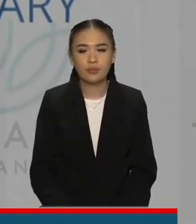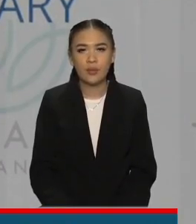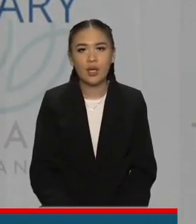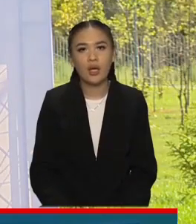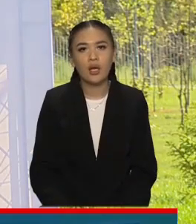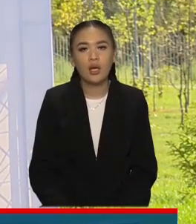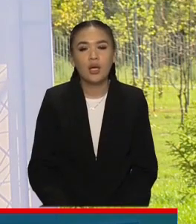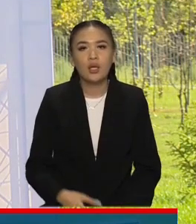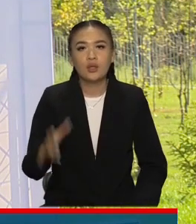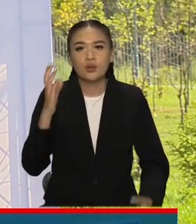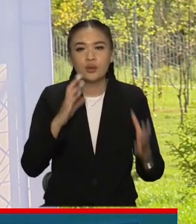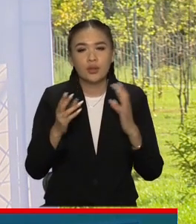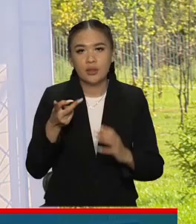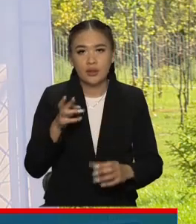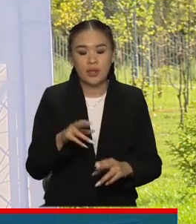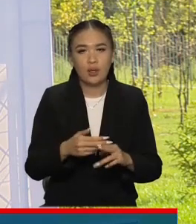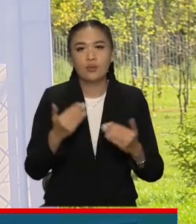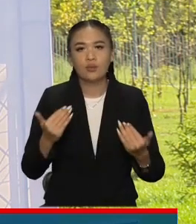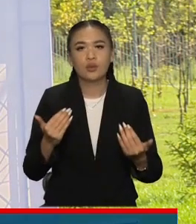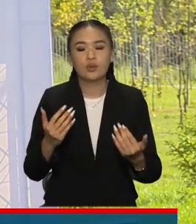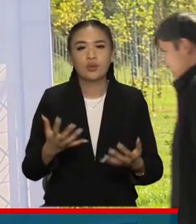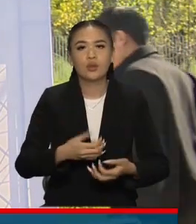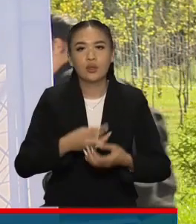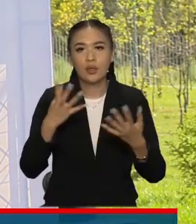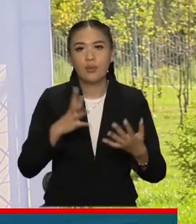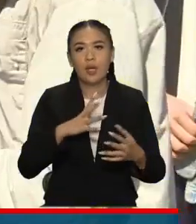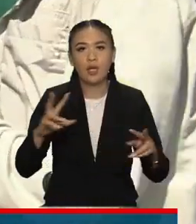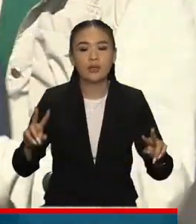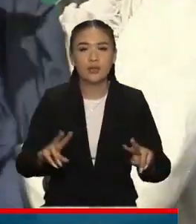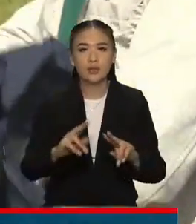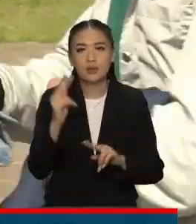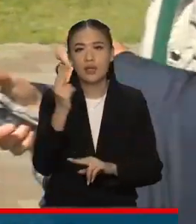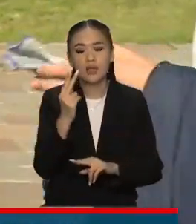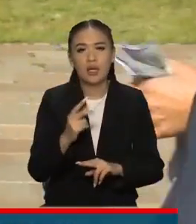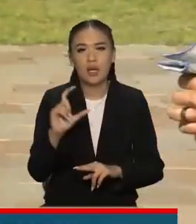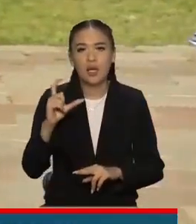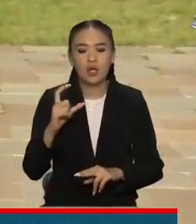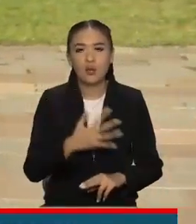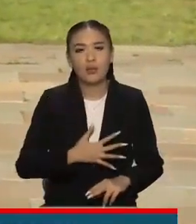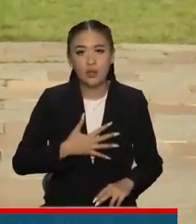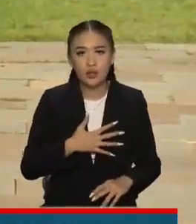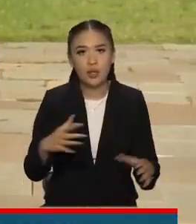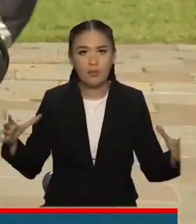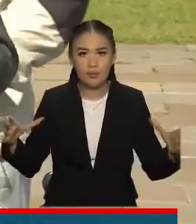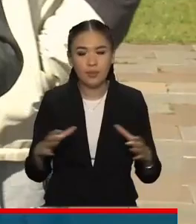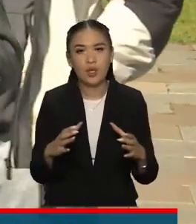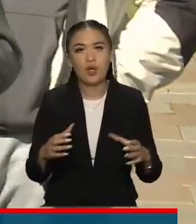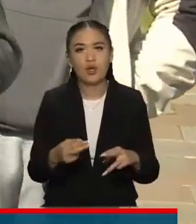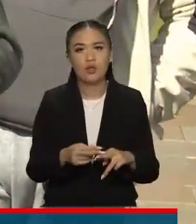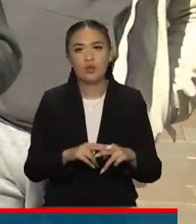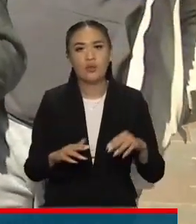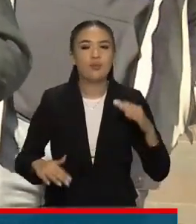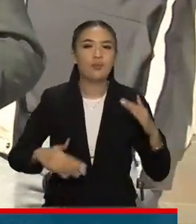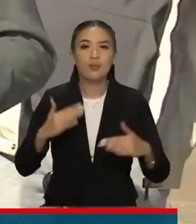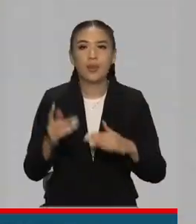Елорда студенттер үшін бүгінгі таң ерекше атты. Өйткені Астананың экология үшін алаңдайтындар бір алаңда бас қосып, үлкен қадамға аяқ